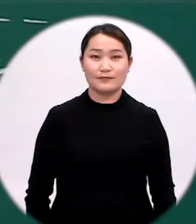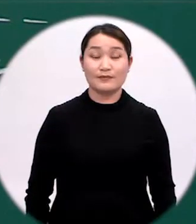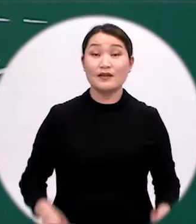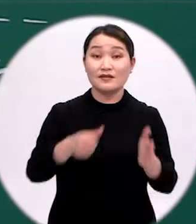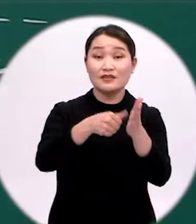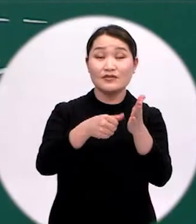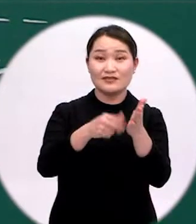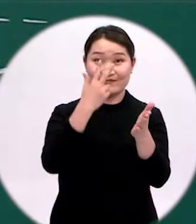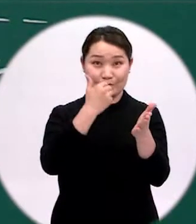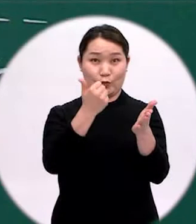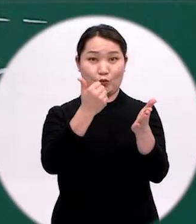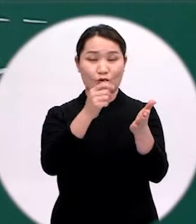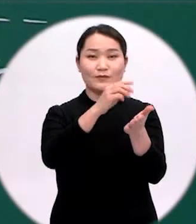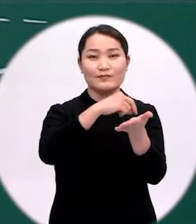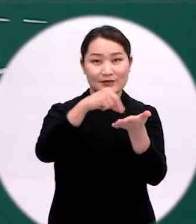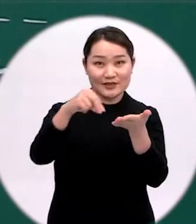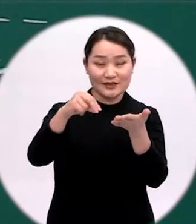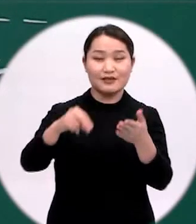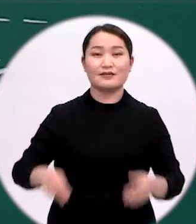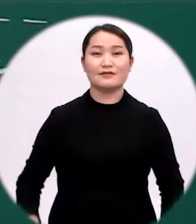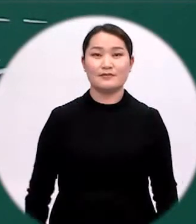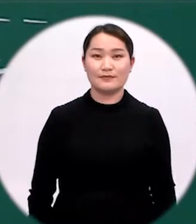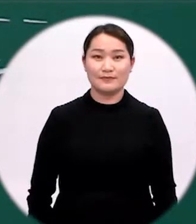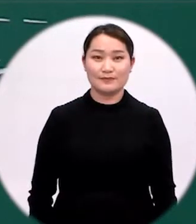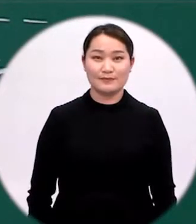дэвтэртээ цэвэр нэмбай бичээрэй.